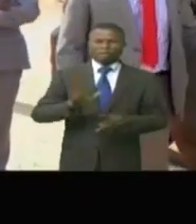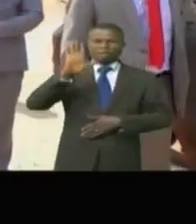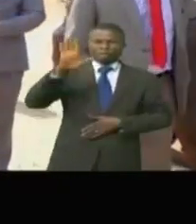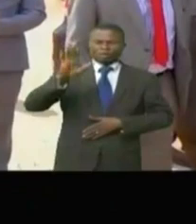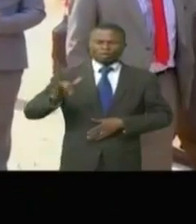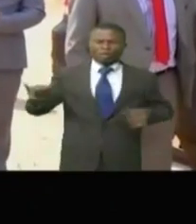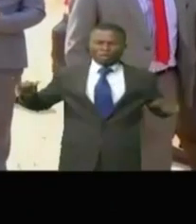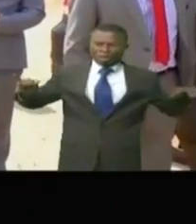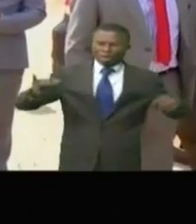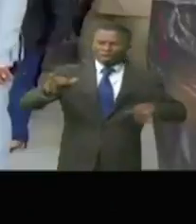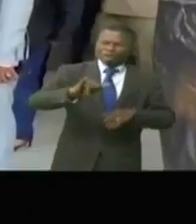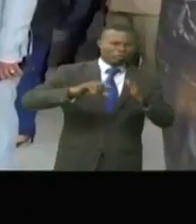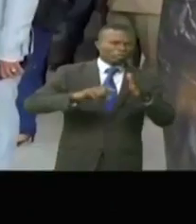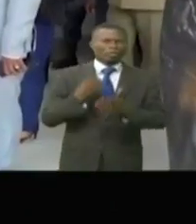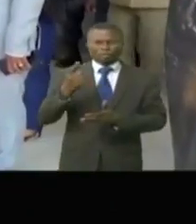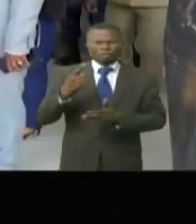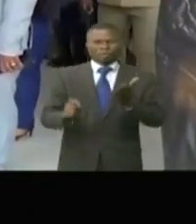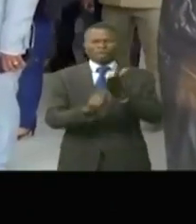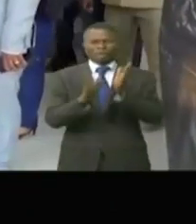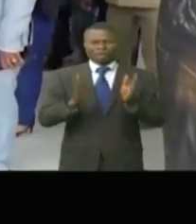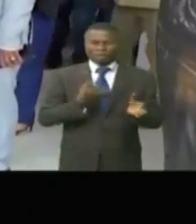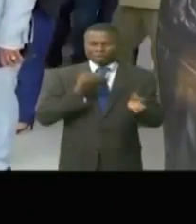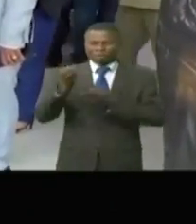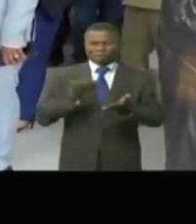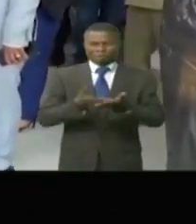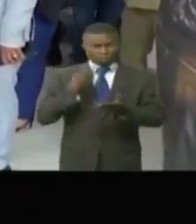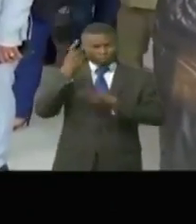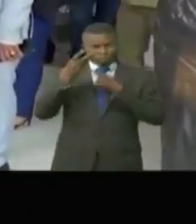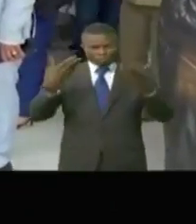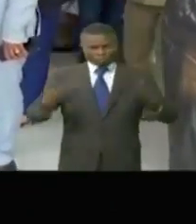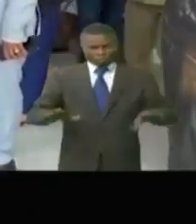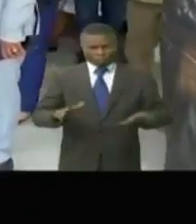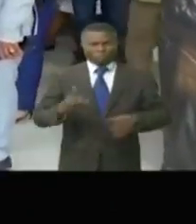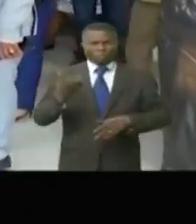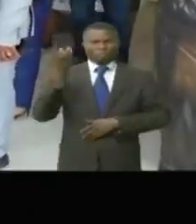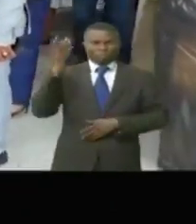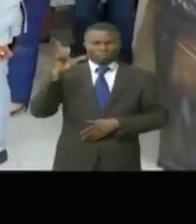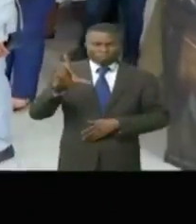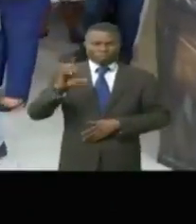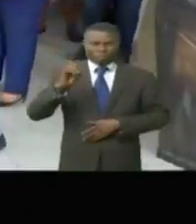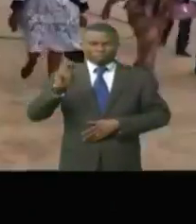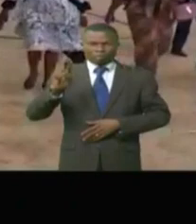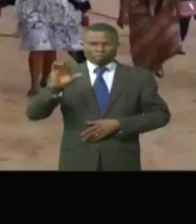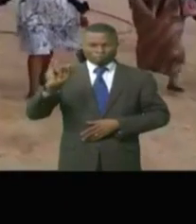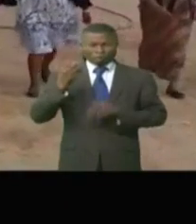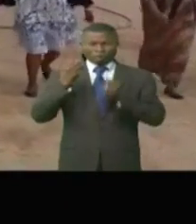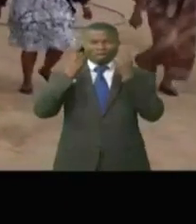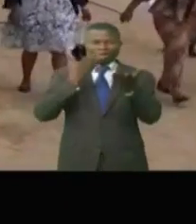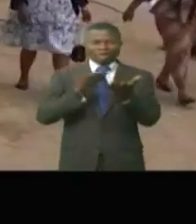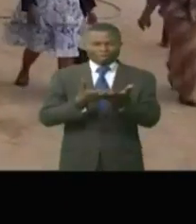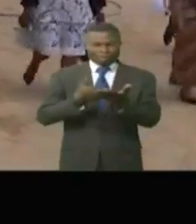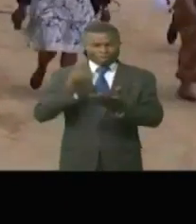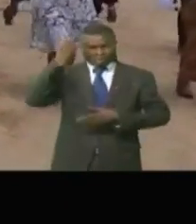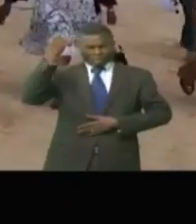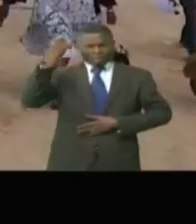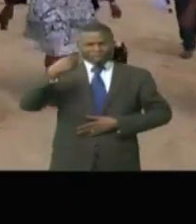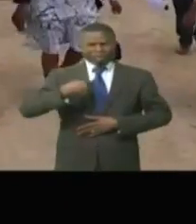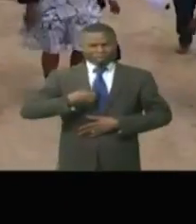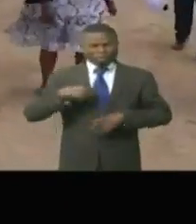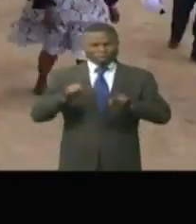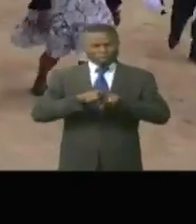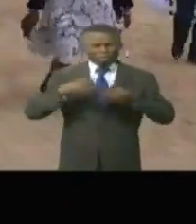Airbus, au dire du technicien de la RVA. Après la visite, Louis Kamweni Tumbu livre ses impressions. Je pensais, comme ceux qui